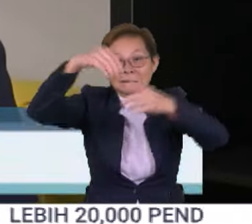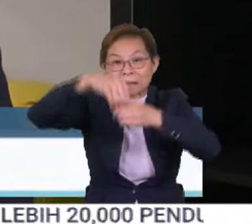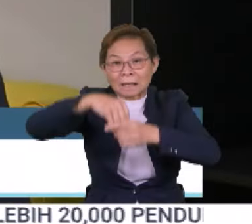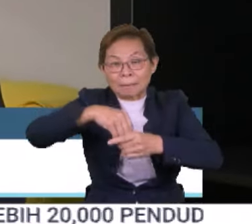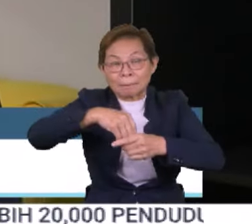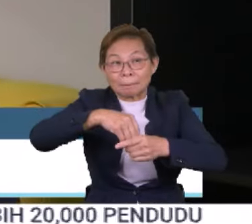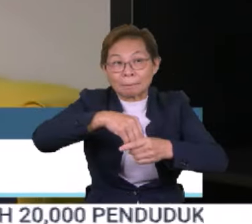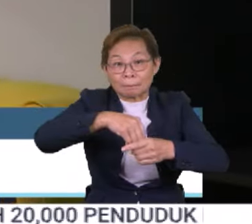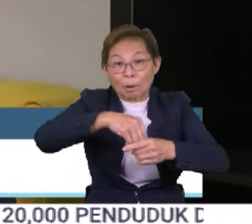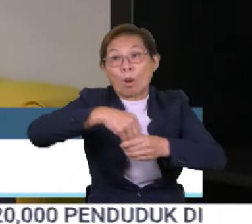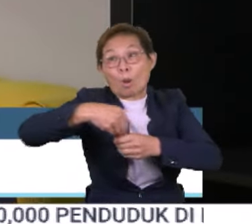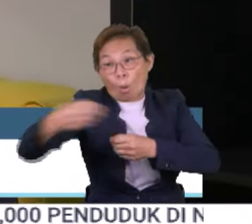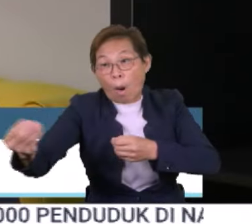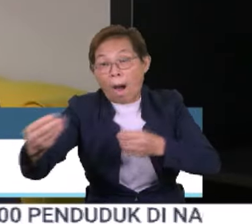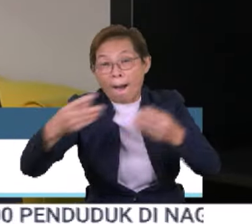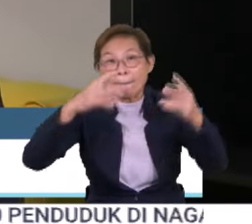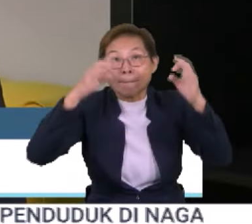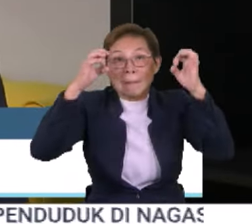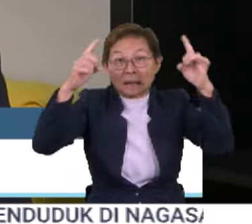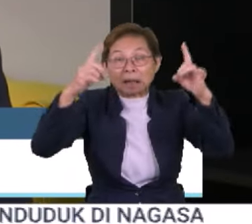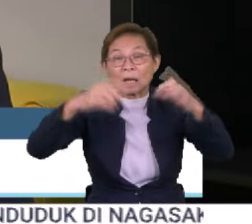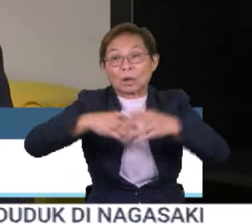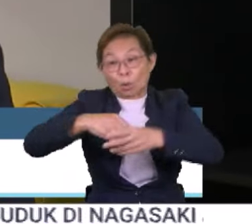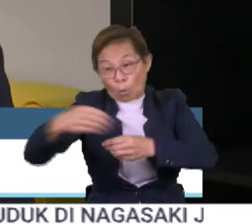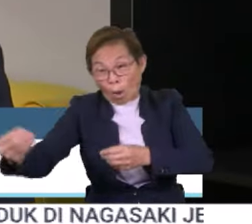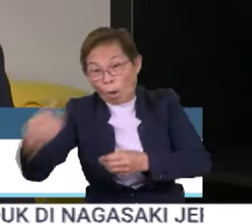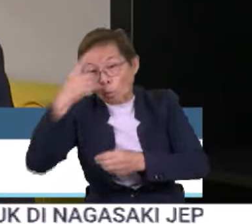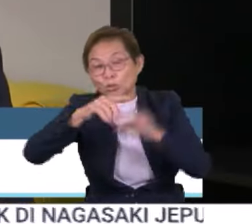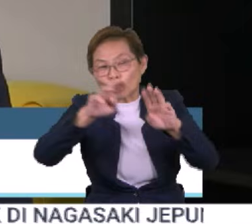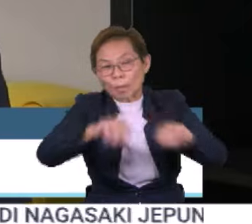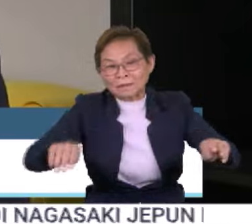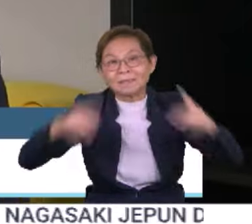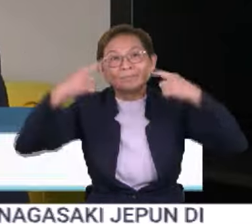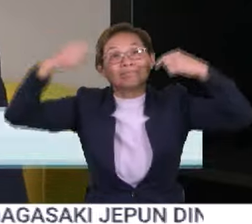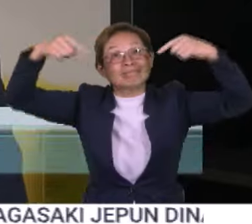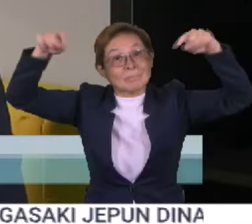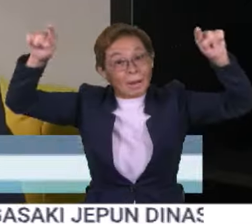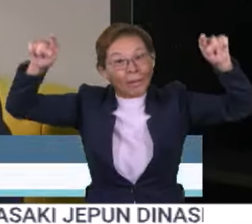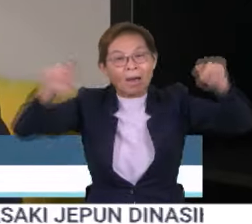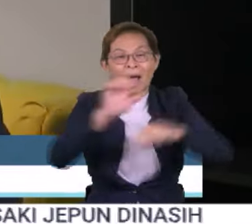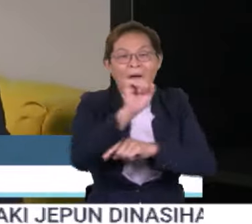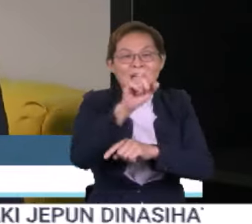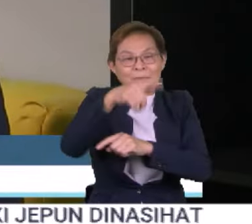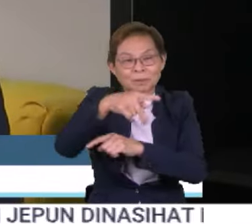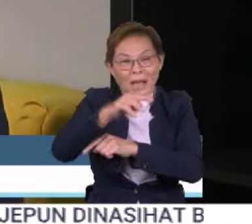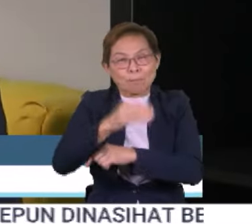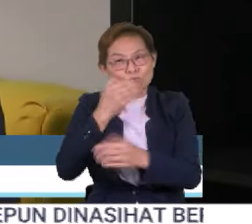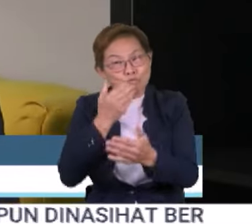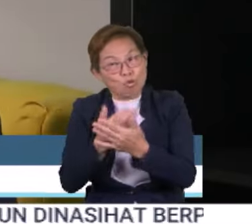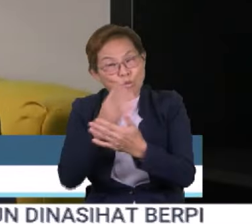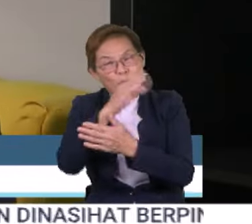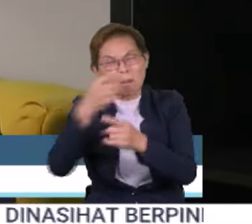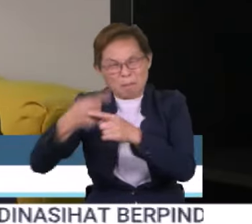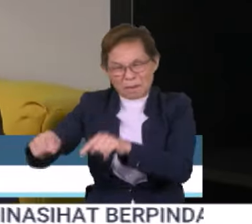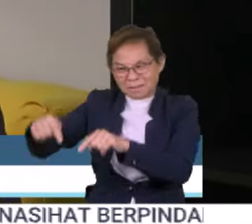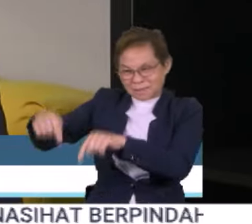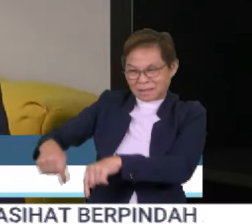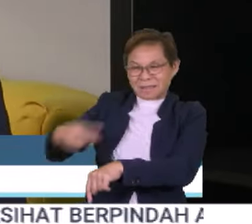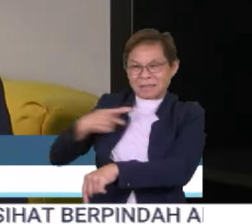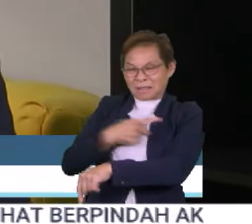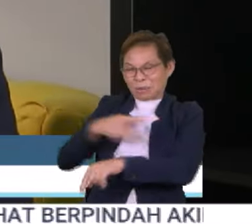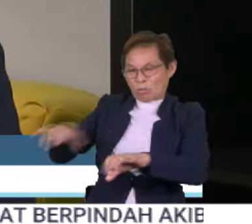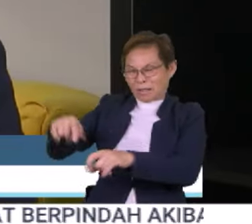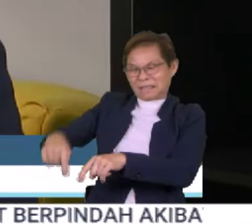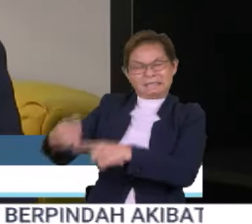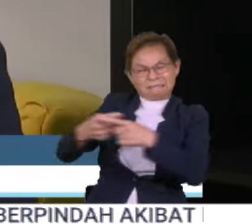dalam pasaran adalah untuk pelajar yang cemerlang. SPM-nya bagus dan sebagainya, berbeza dengan apa yang kita